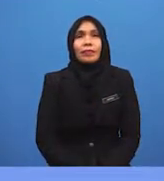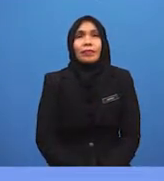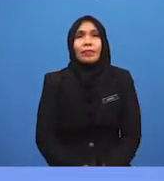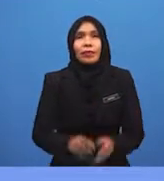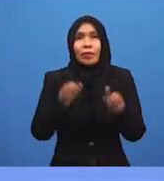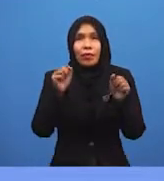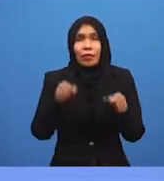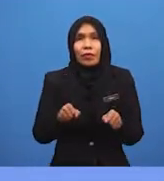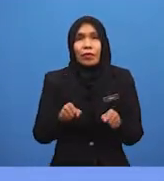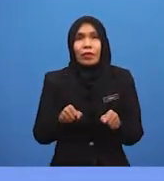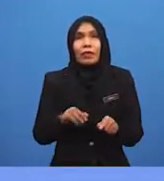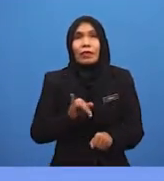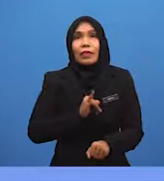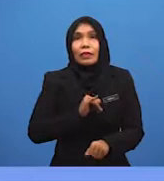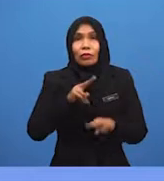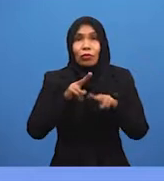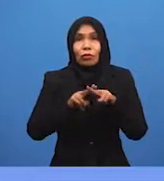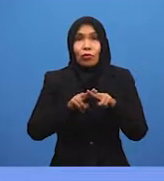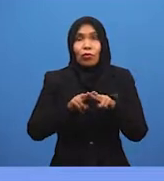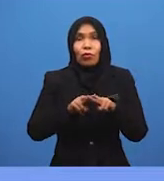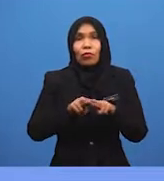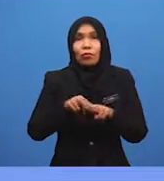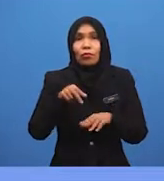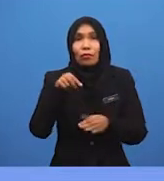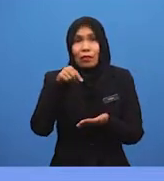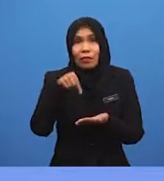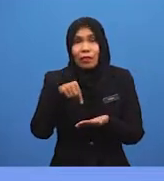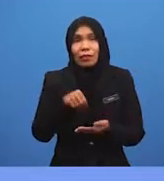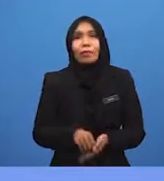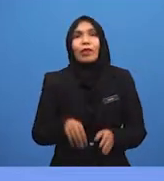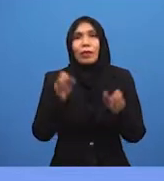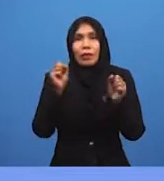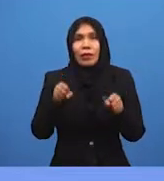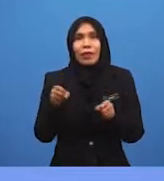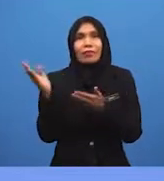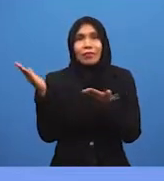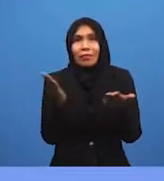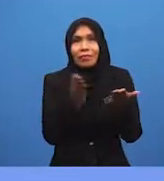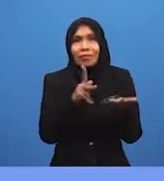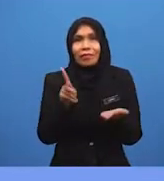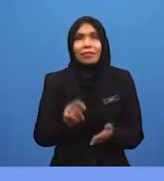Boleh tak saya duduk di sini? Boleh, silakan.